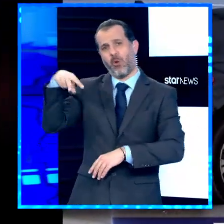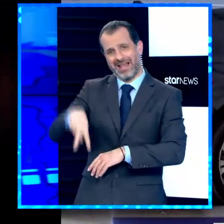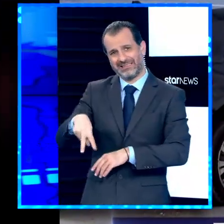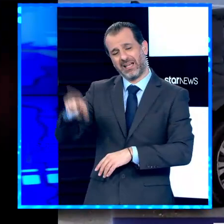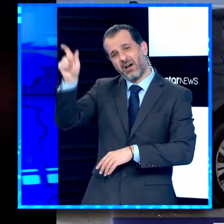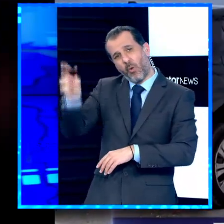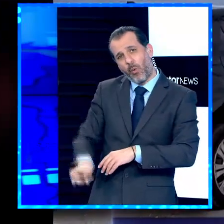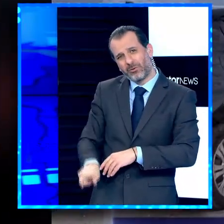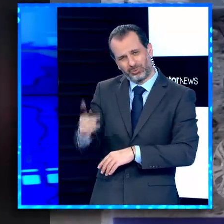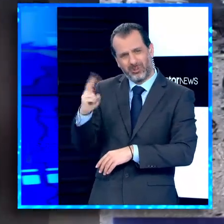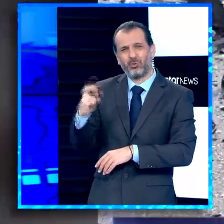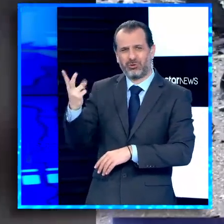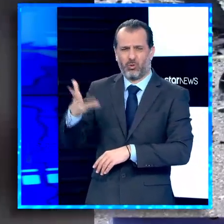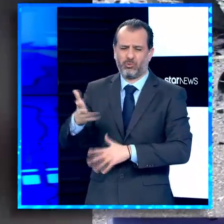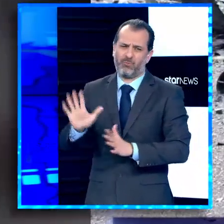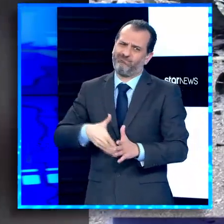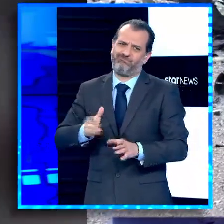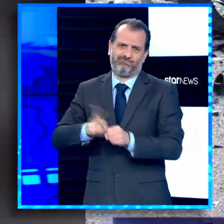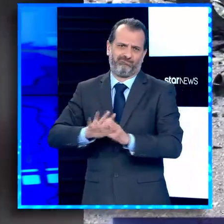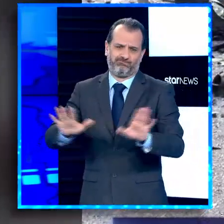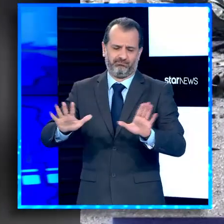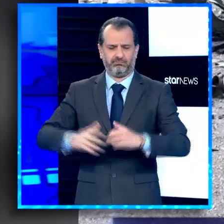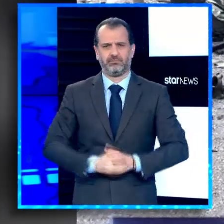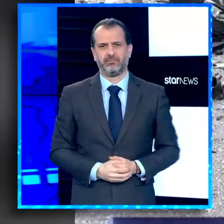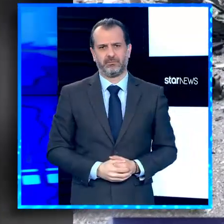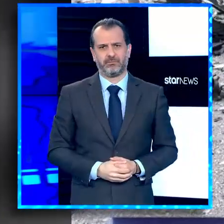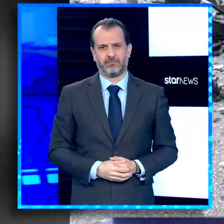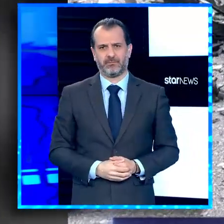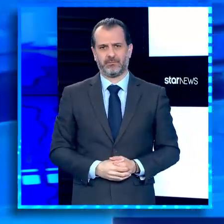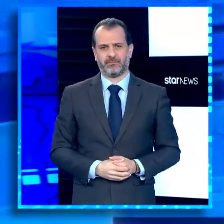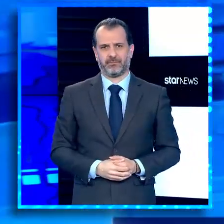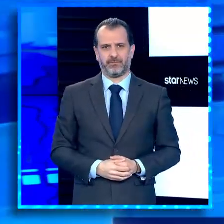όπου διαπιστώθηκε ο θάνατος του 22χρονου.